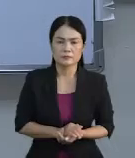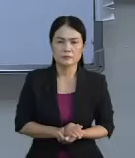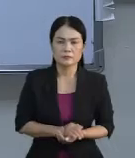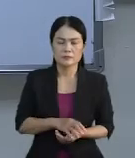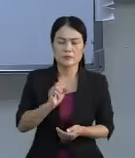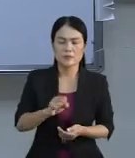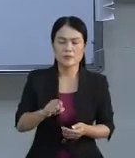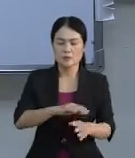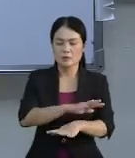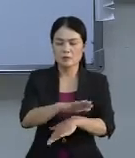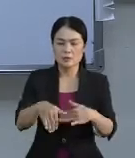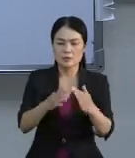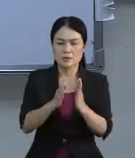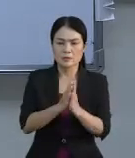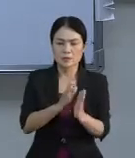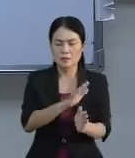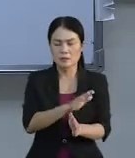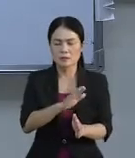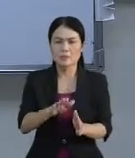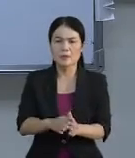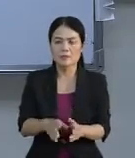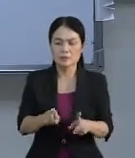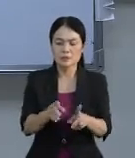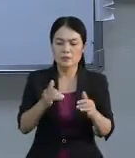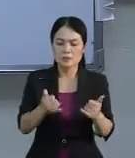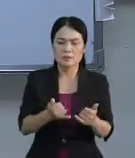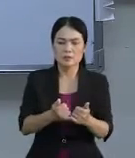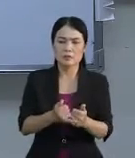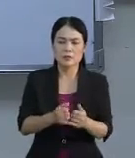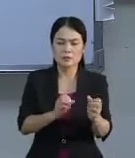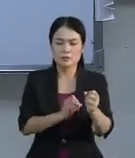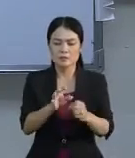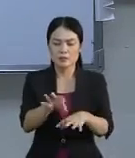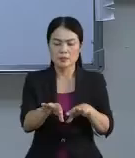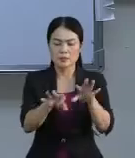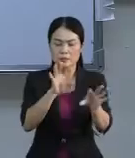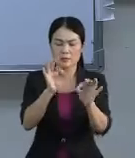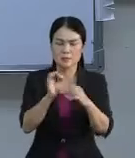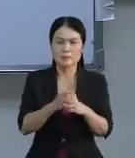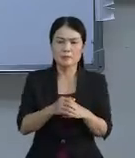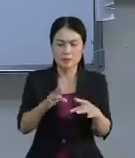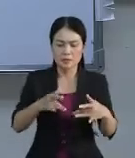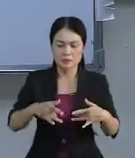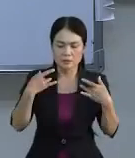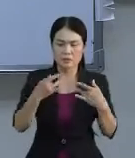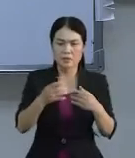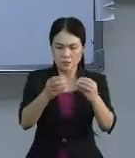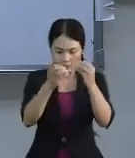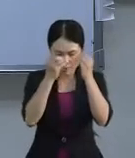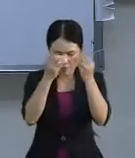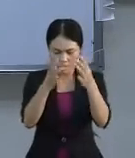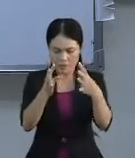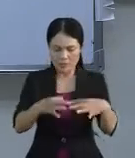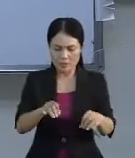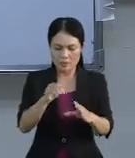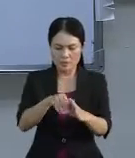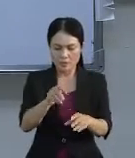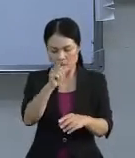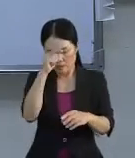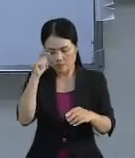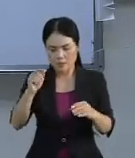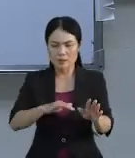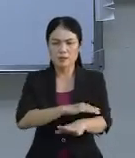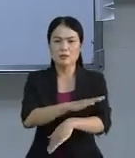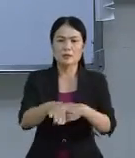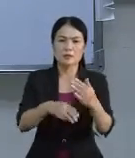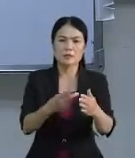bà học quân tráng bảo bảo nó khnì đức này dương nhưng tập đàm sang từ lơ pratica để có bảo mệnh sang khăn sang khăn được trong đường đi chẳng học khnì